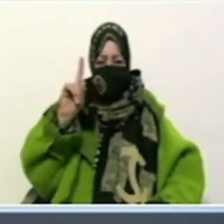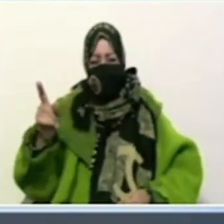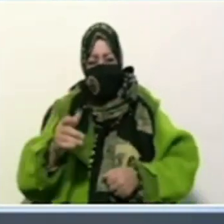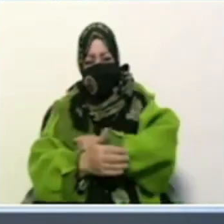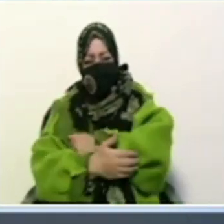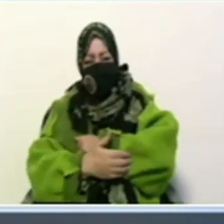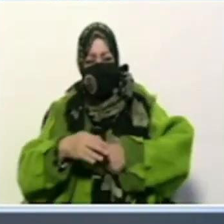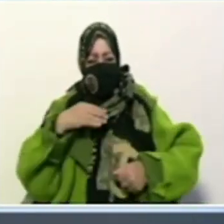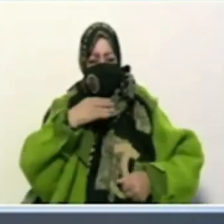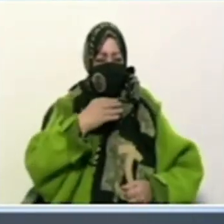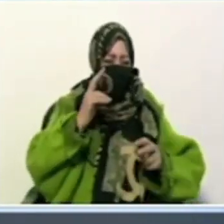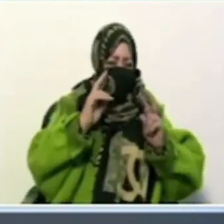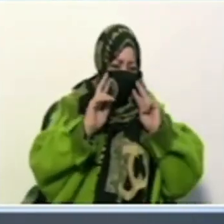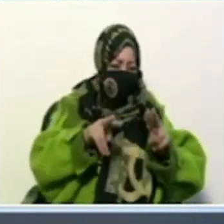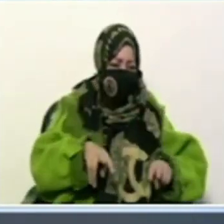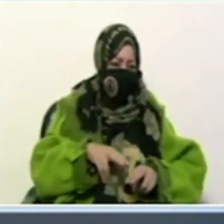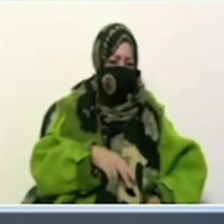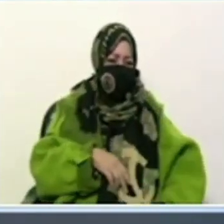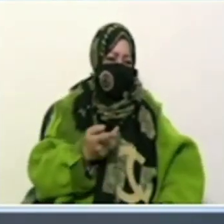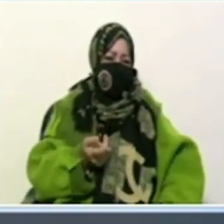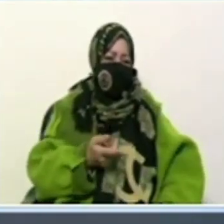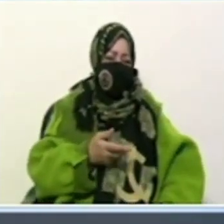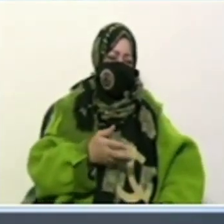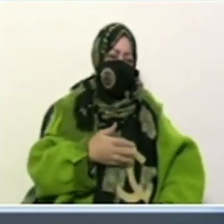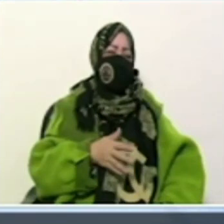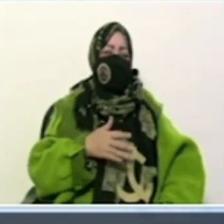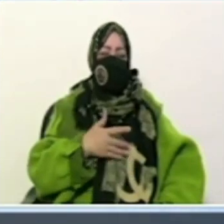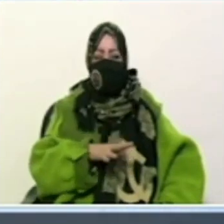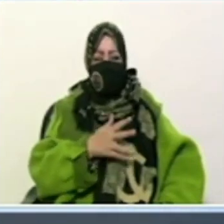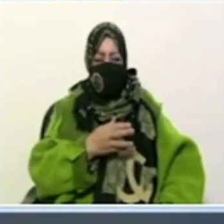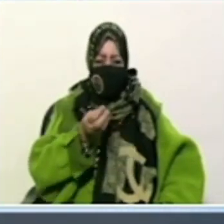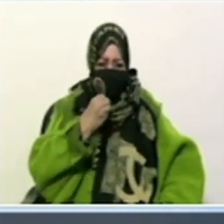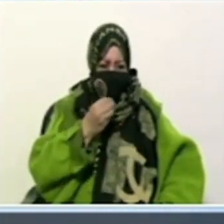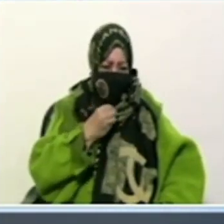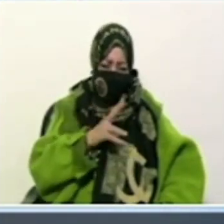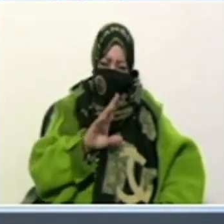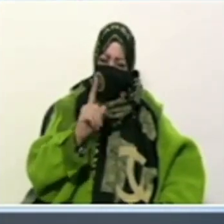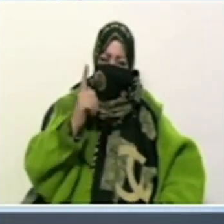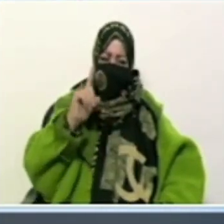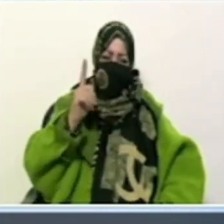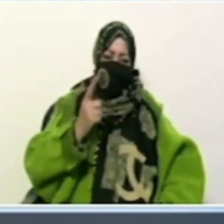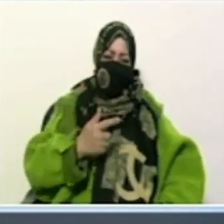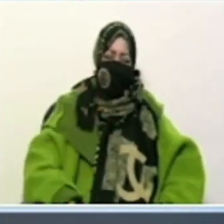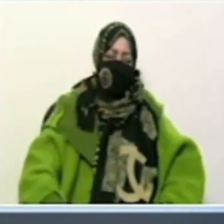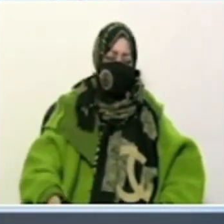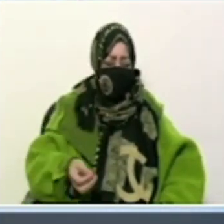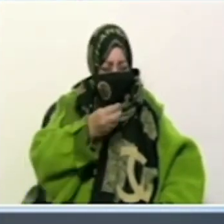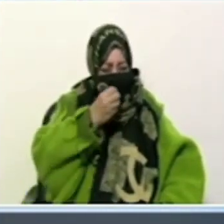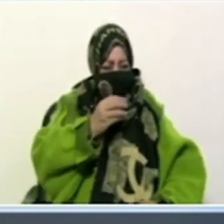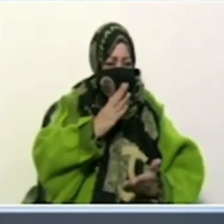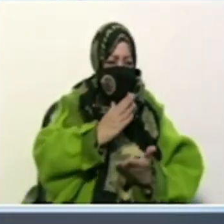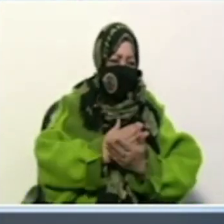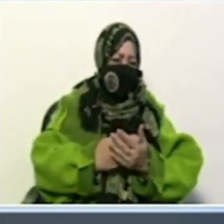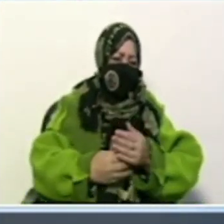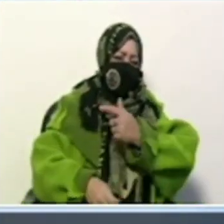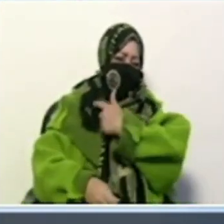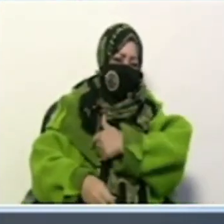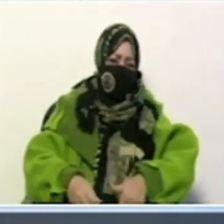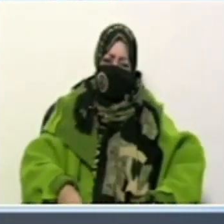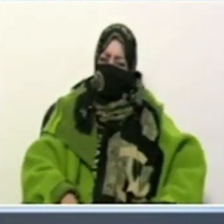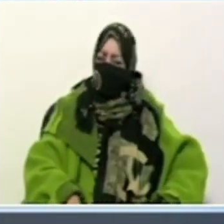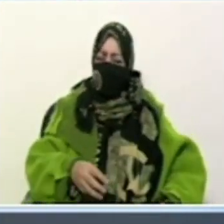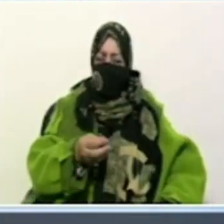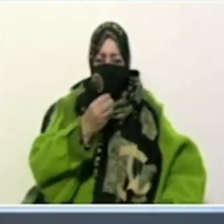كتفها ونحو ذلك، فليكون هو الأفضل، لأنه جمع حيث يجمع بين طعام أهل